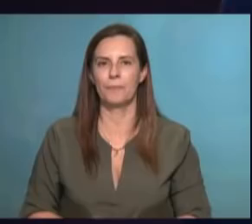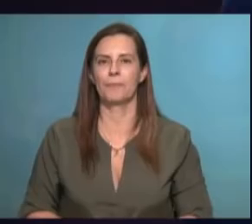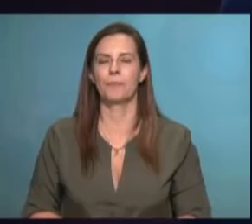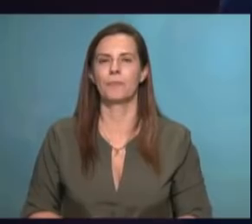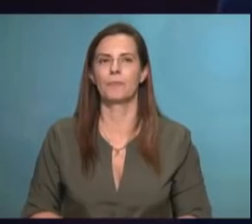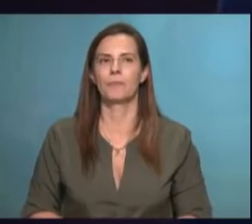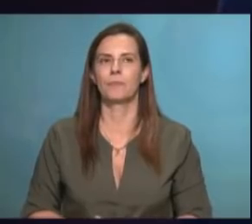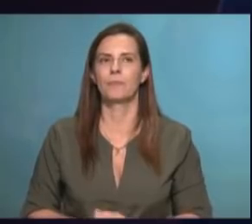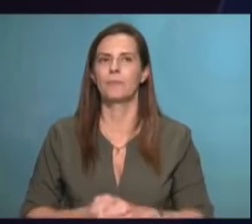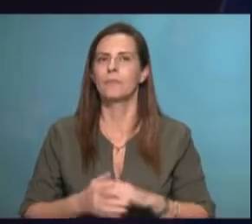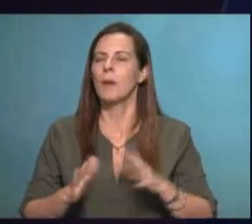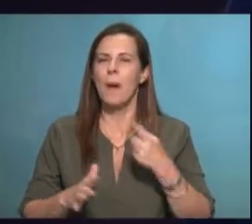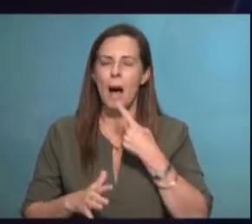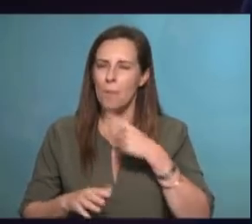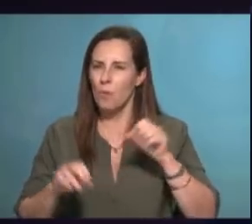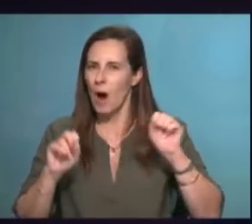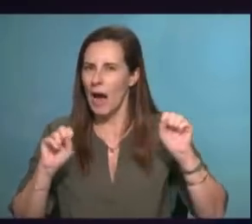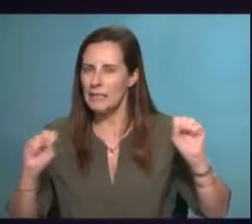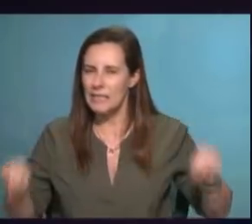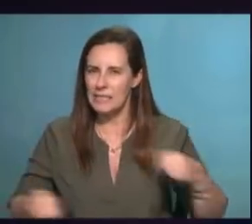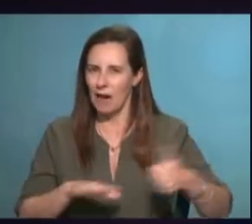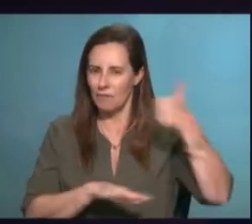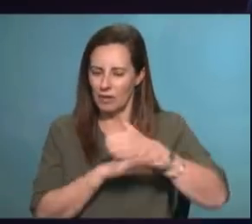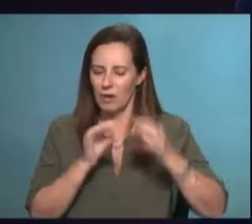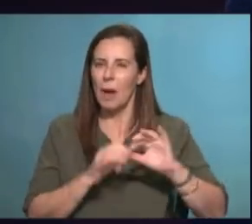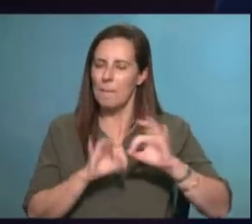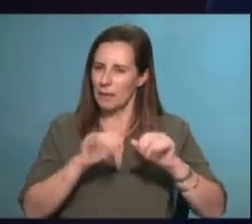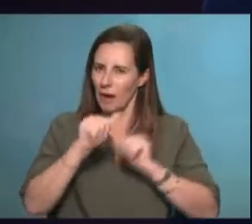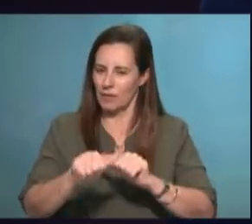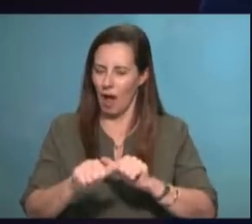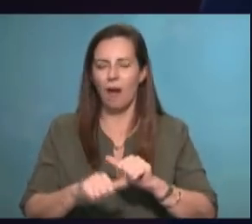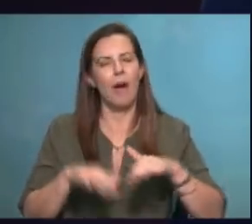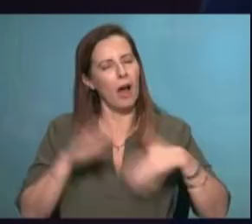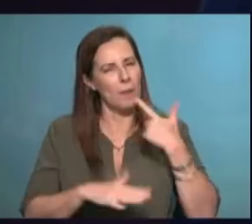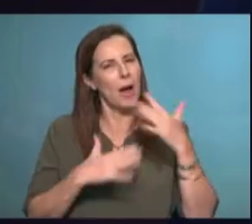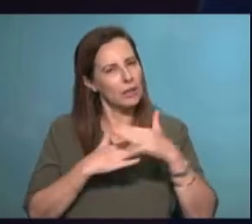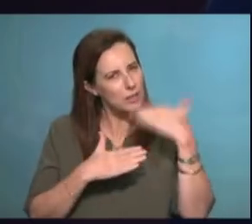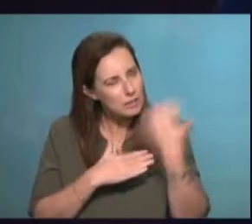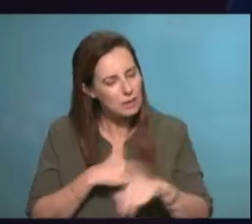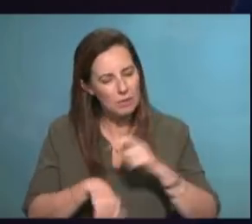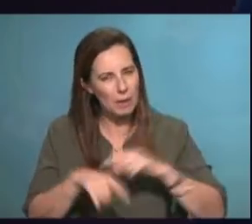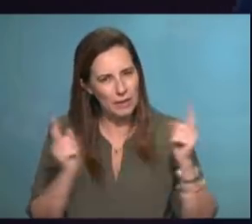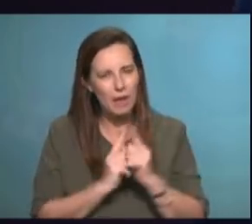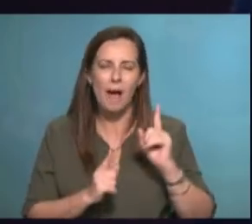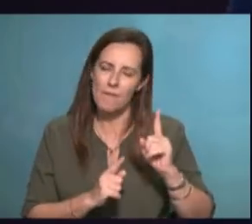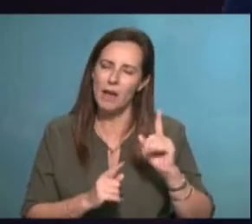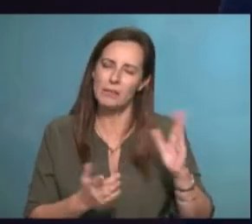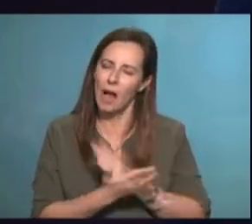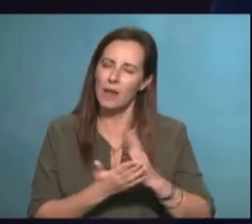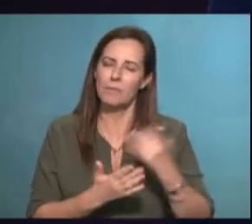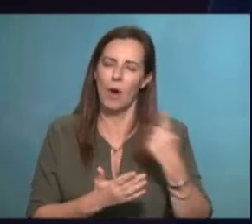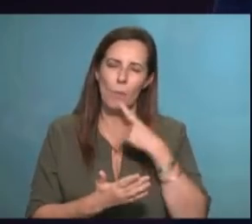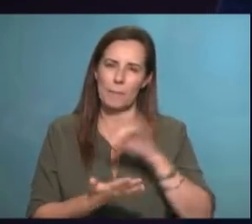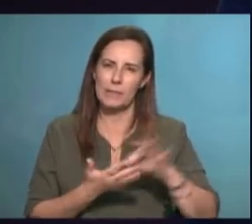אגב השרה והנשיאה? שקד בתחילה גיבתה את נווה, היום היא מסרה שהחקירה תסתיים בתוך זמן קצר, ואז תגובש עמדת משרד